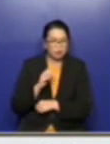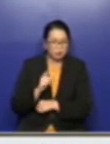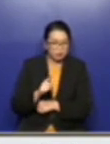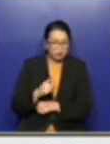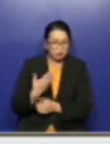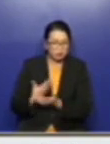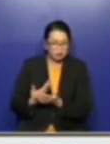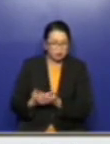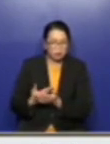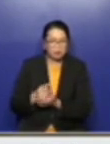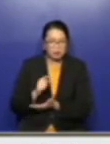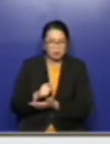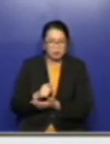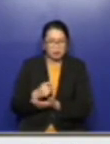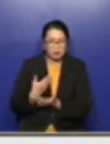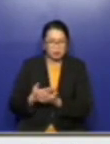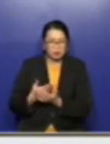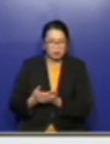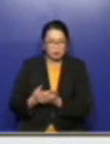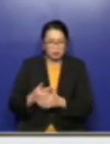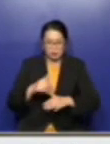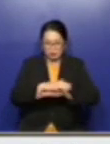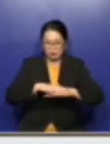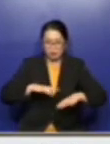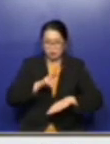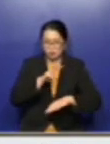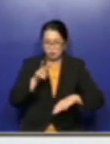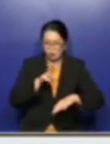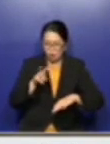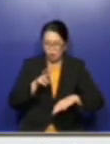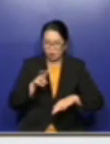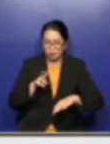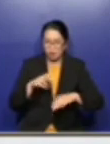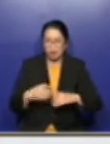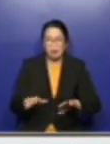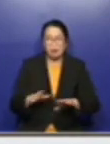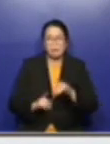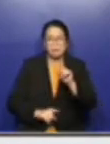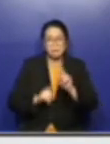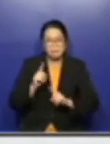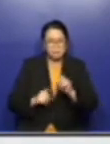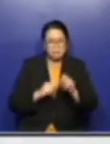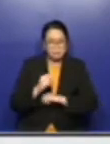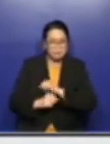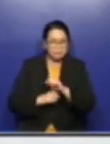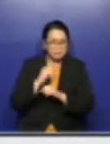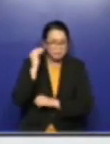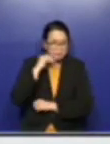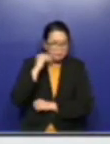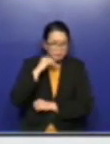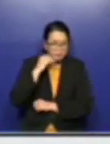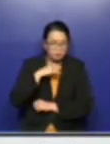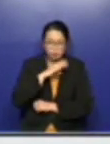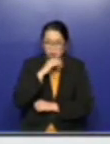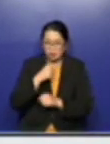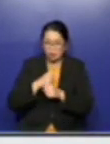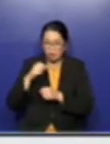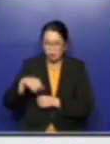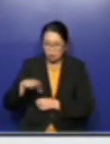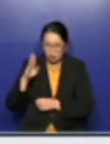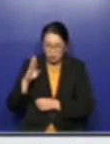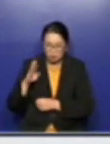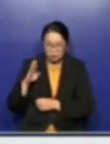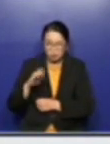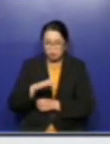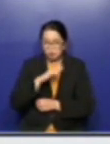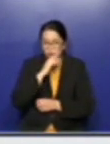ที่ดินสัก200ตารางวาเนี่ยมันจะถูกประเมินทุกปีราคามันจะเพิ่มทุกปีถ้าทำบริษัทเนี่ยฮะไทย PBS